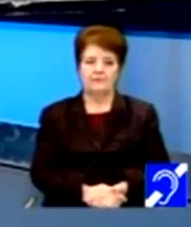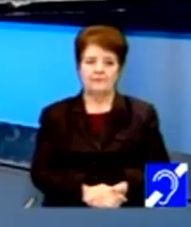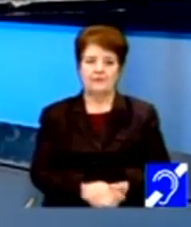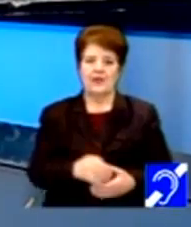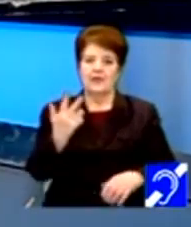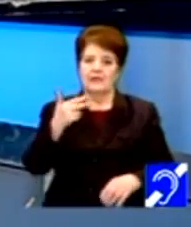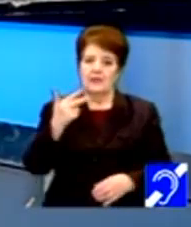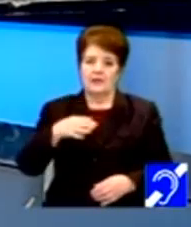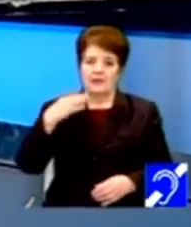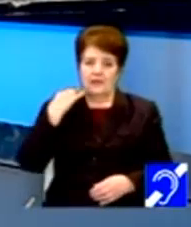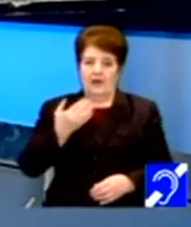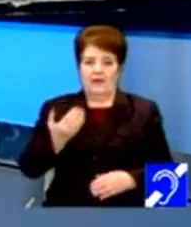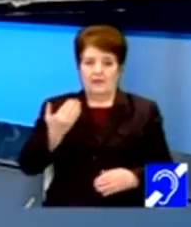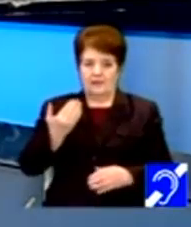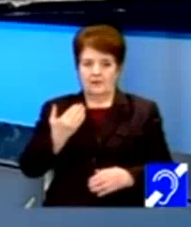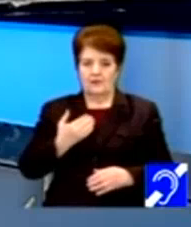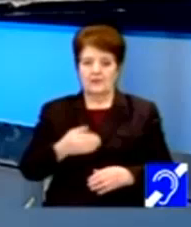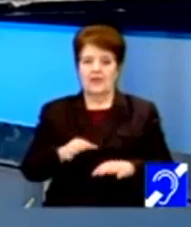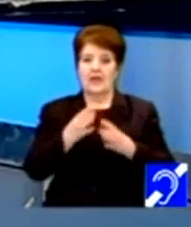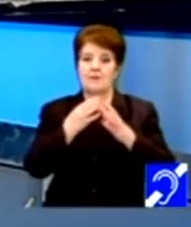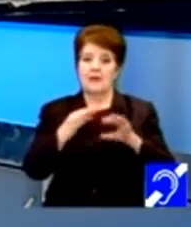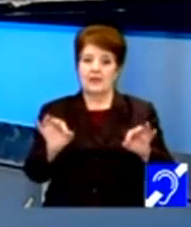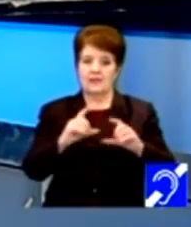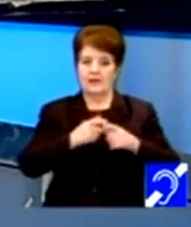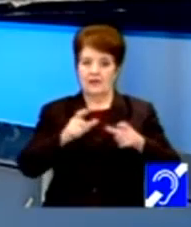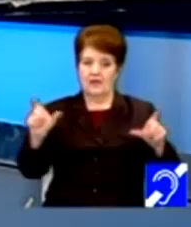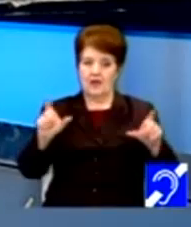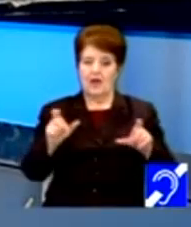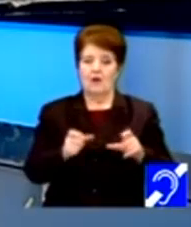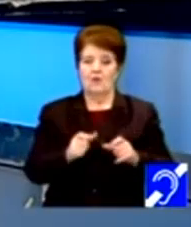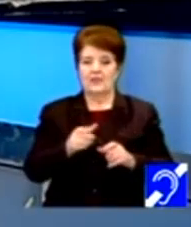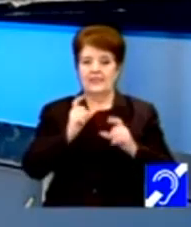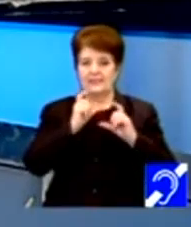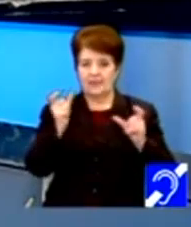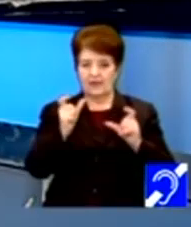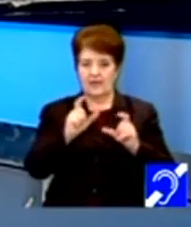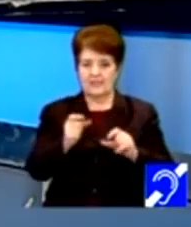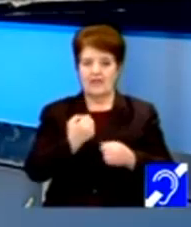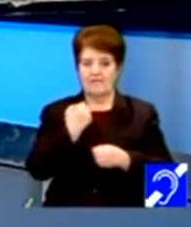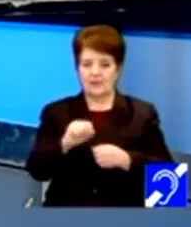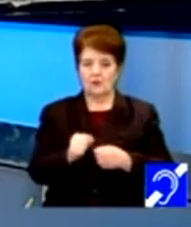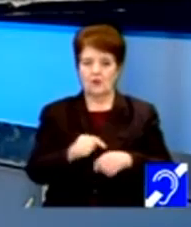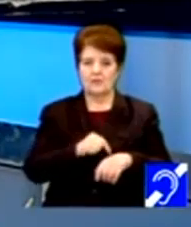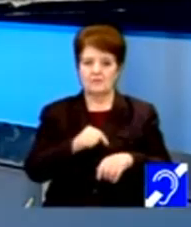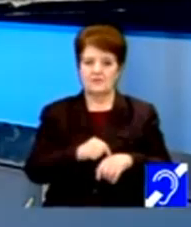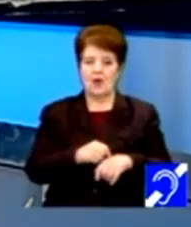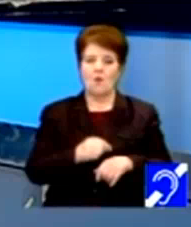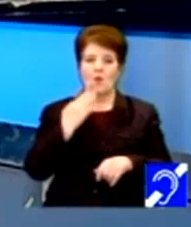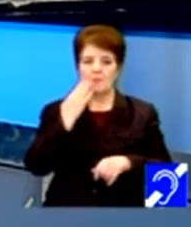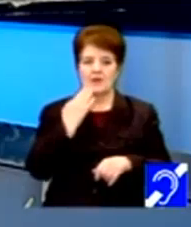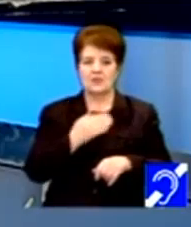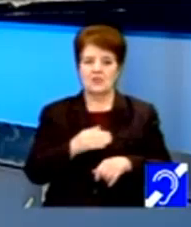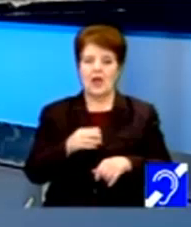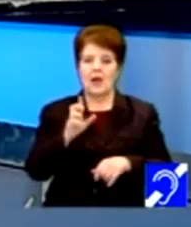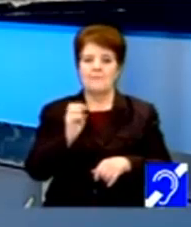Cu 30 de ani în urmă, românii scandau libertate. Era un strigăt de victorie al tuturor celor ce simțeau românește. Iar basarabenii